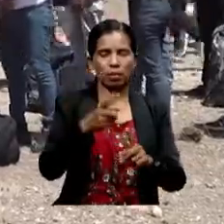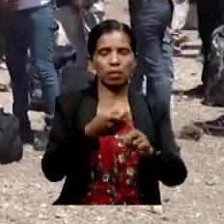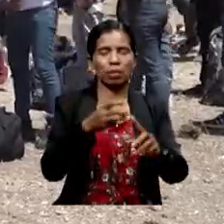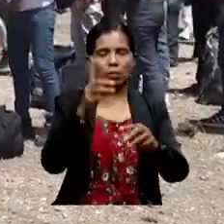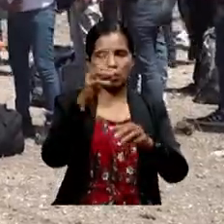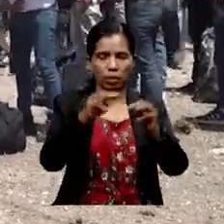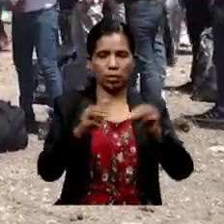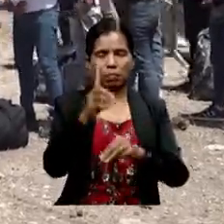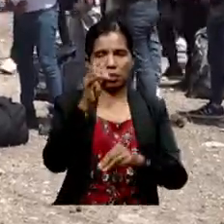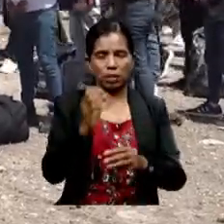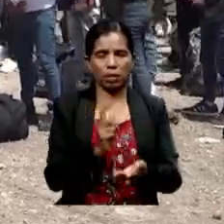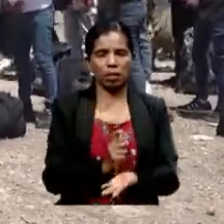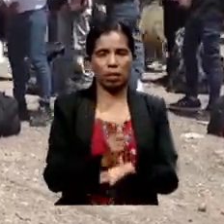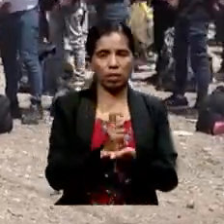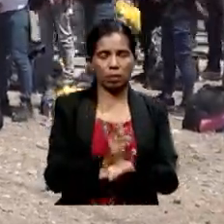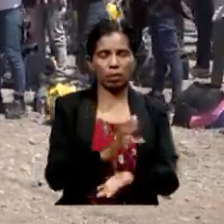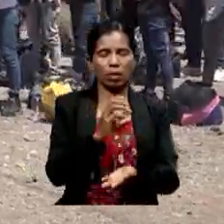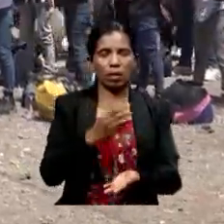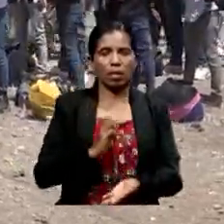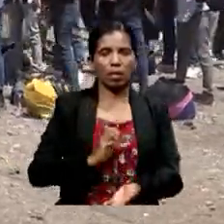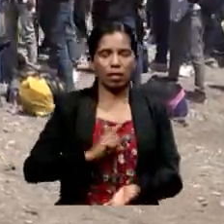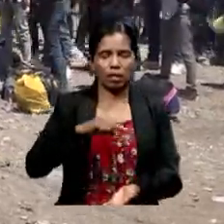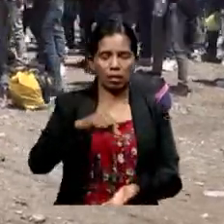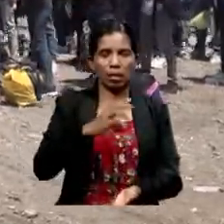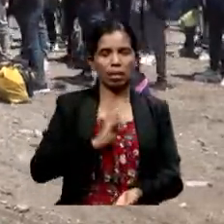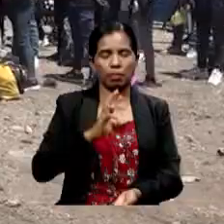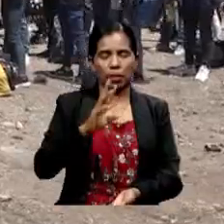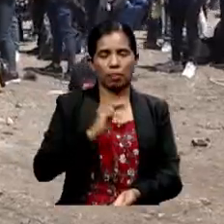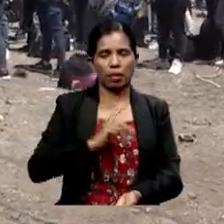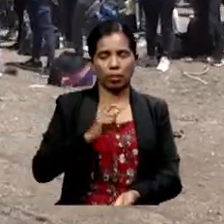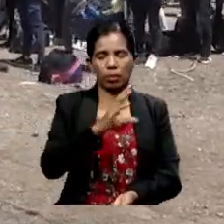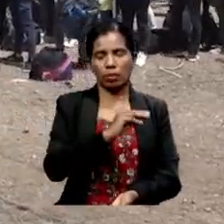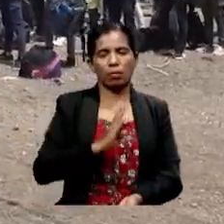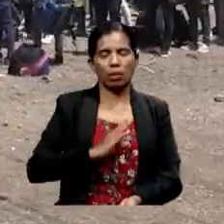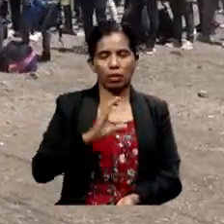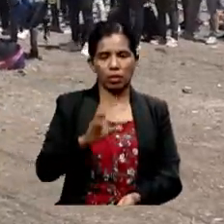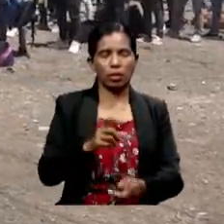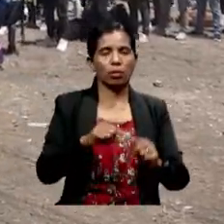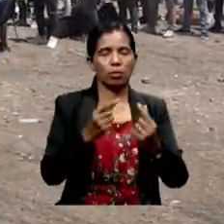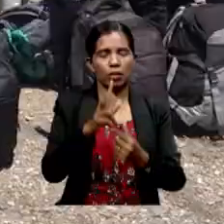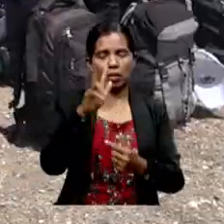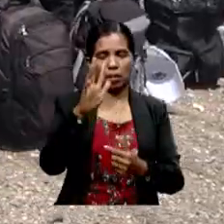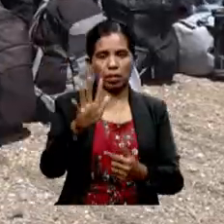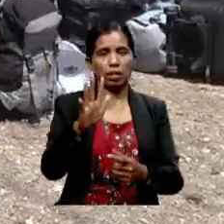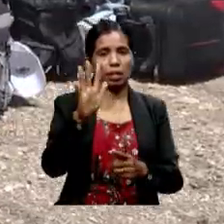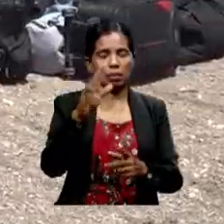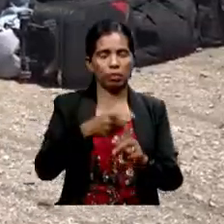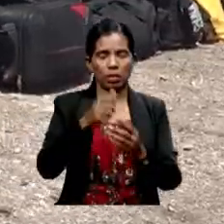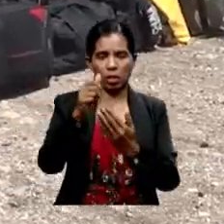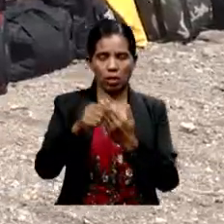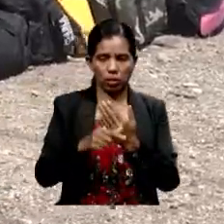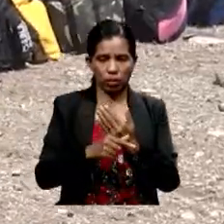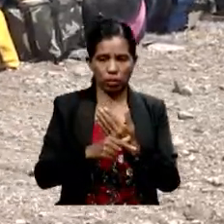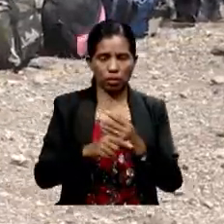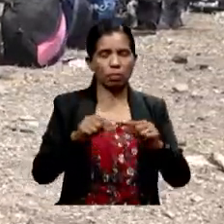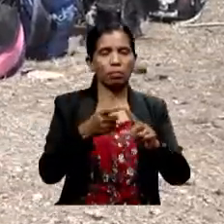Dili, Atauro, Likisa, Ermera, Aileu, Manatuto no Baucau. Grupo segundo seituir teste iha lorong 5 fulan agosto mai